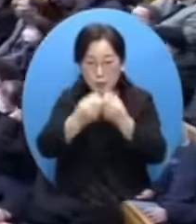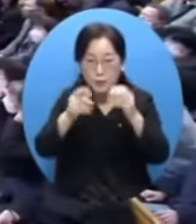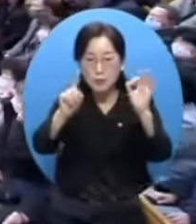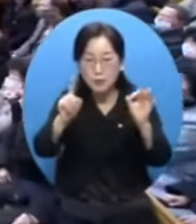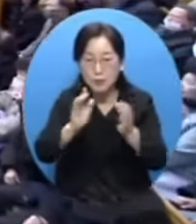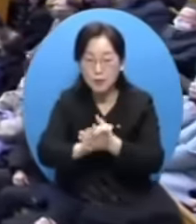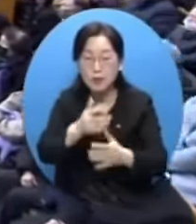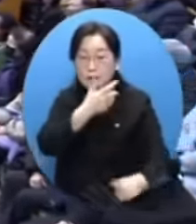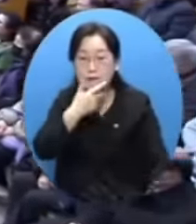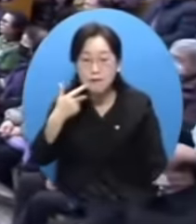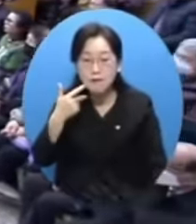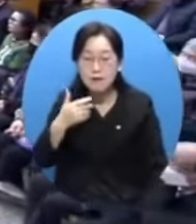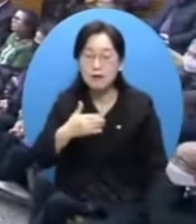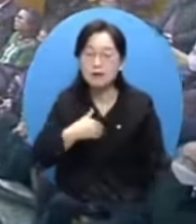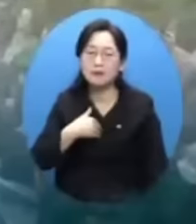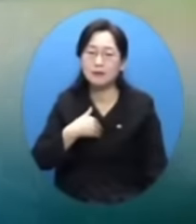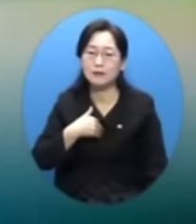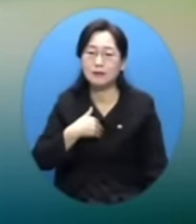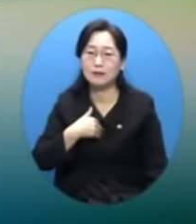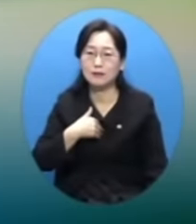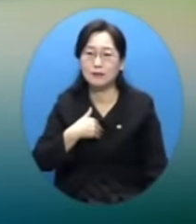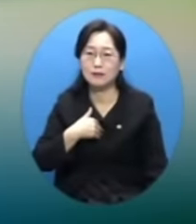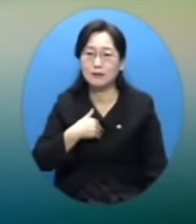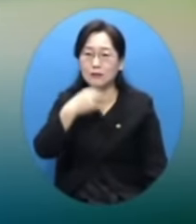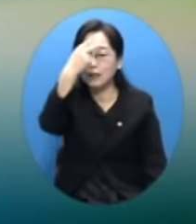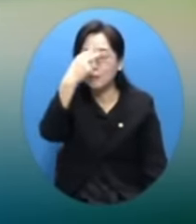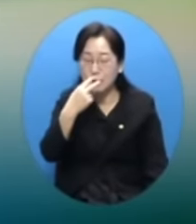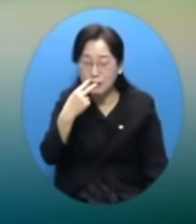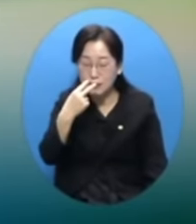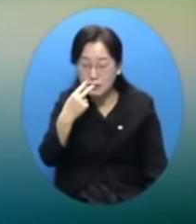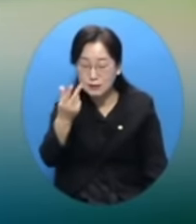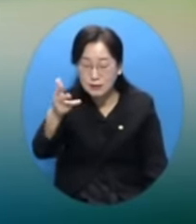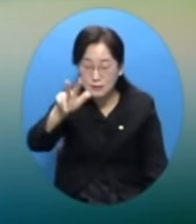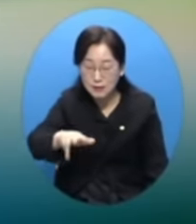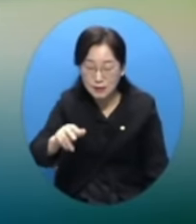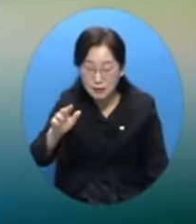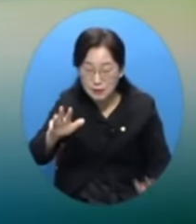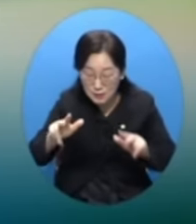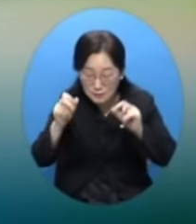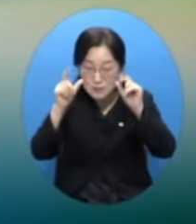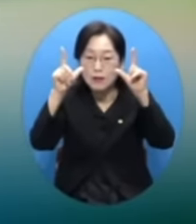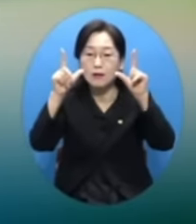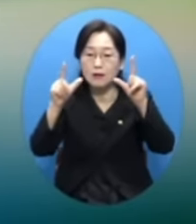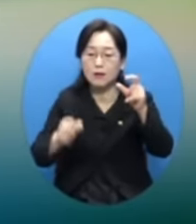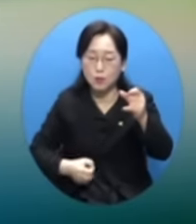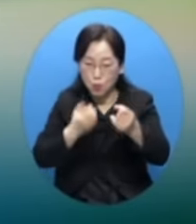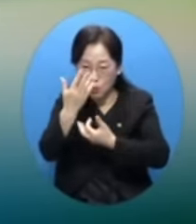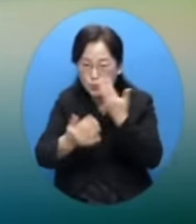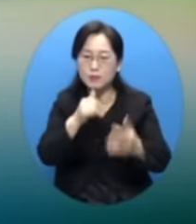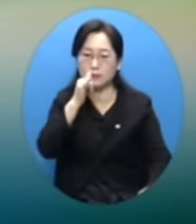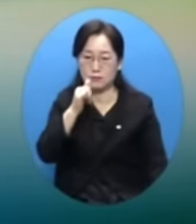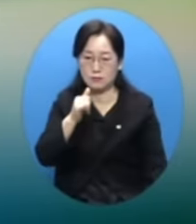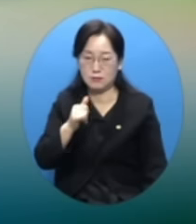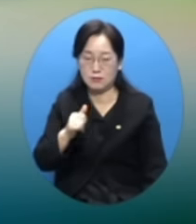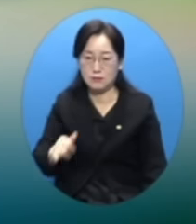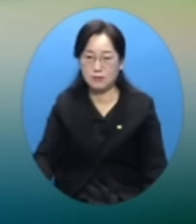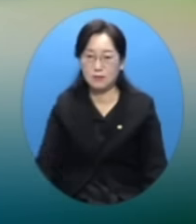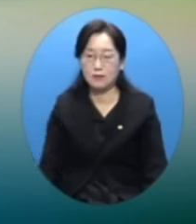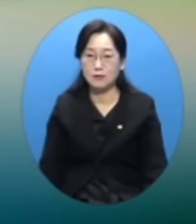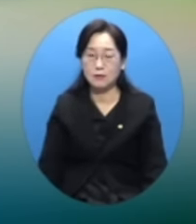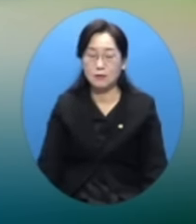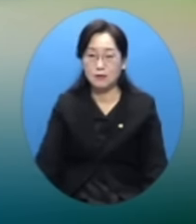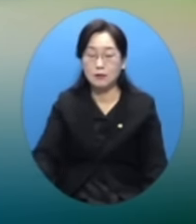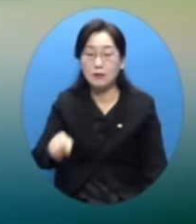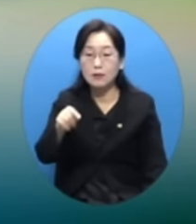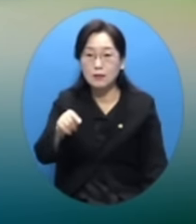but now I see. 나는 맹인이었지만 지금 눈을 떴습니다 라고 고백되어 있습니다. 이 존